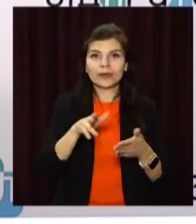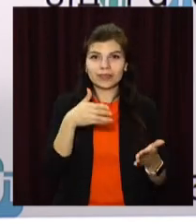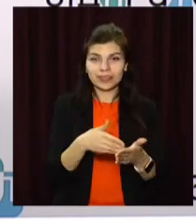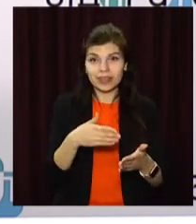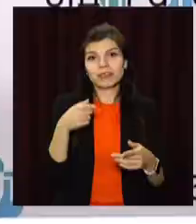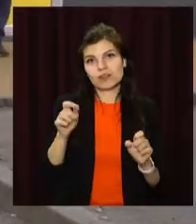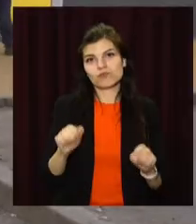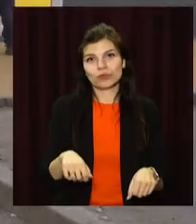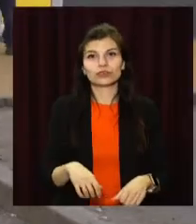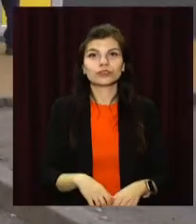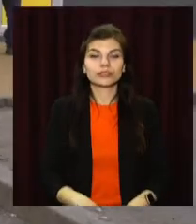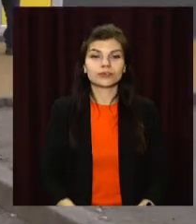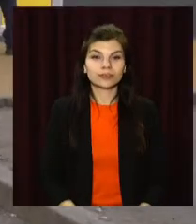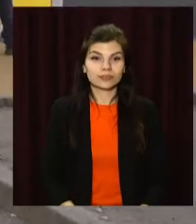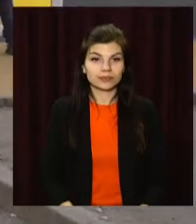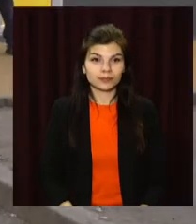акцій.